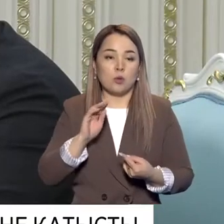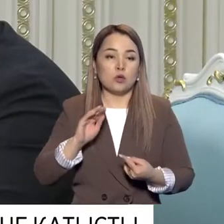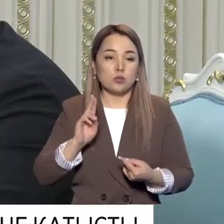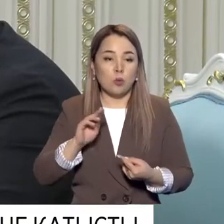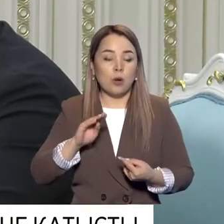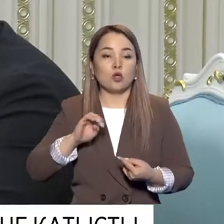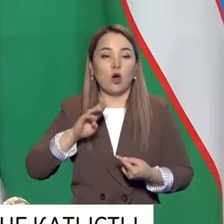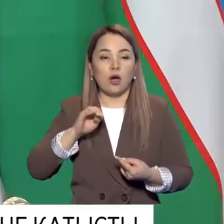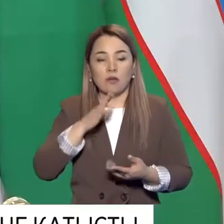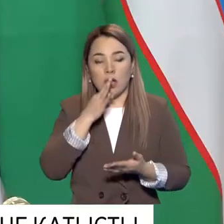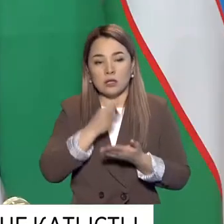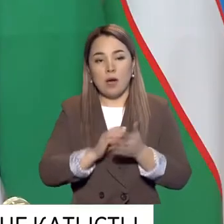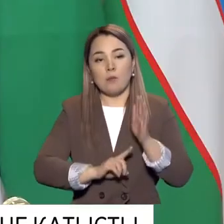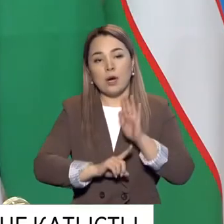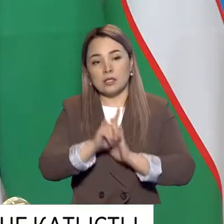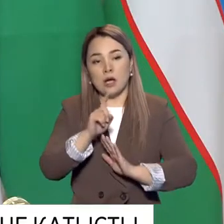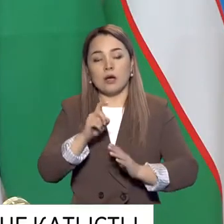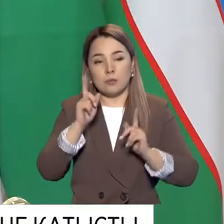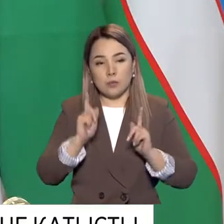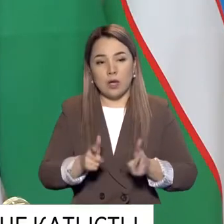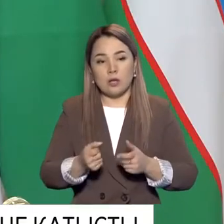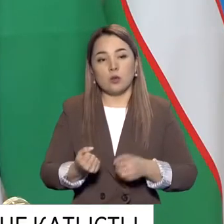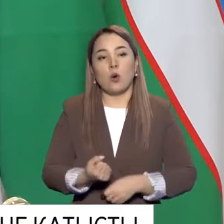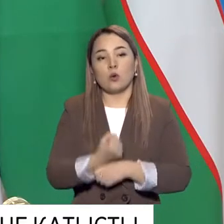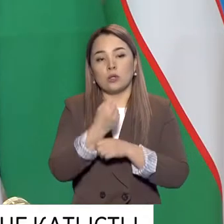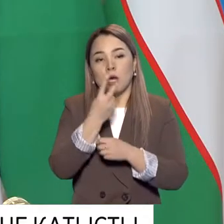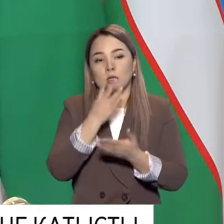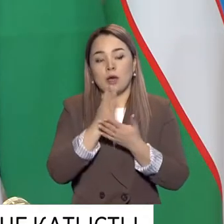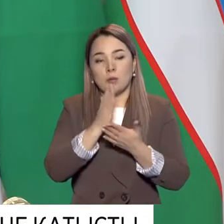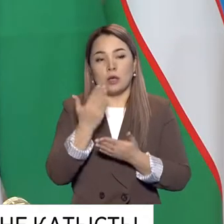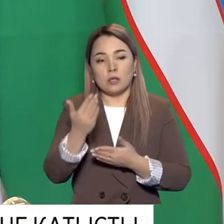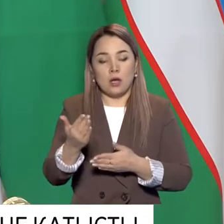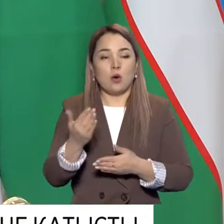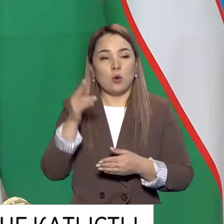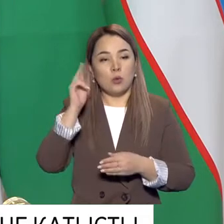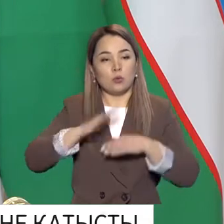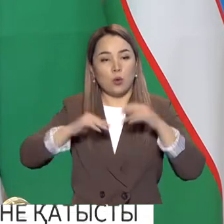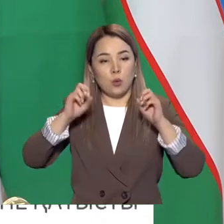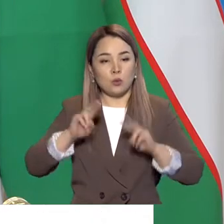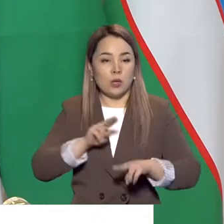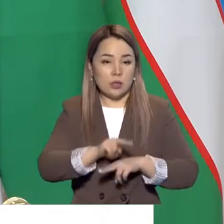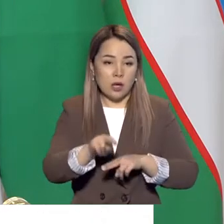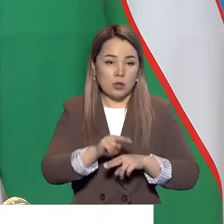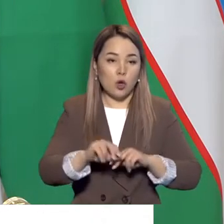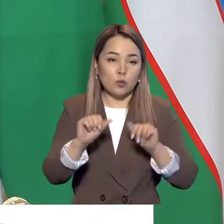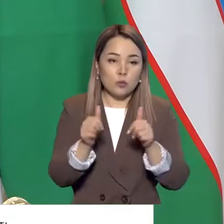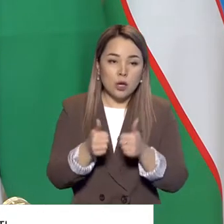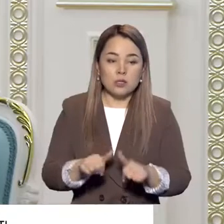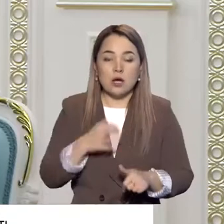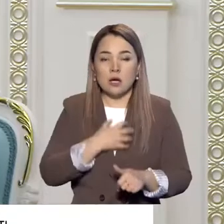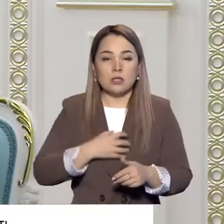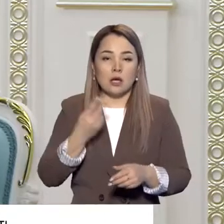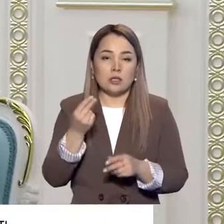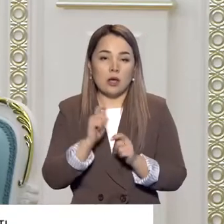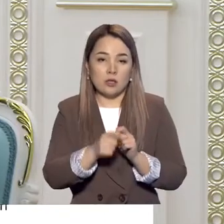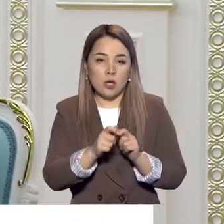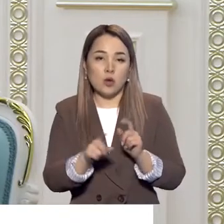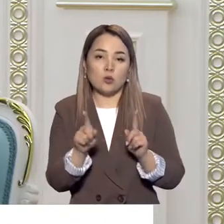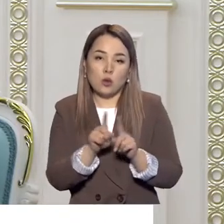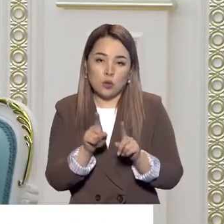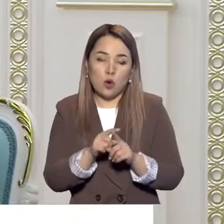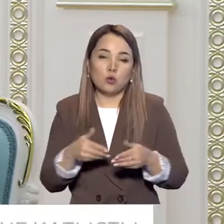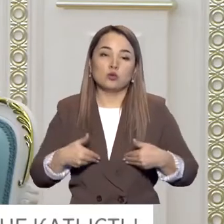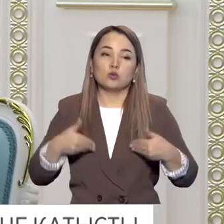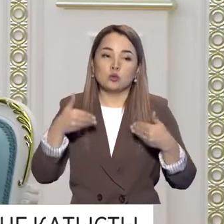бастамаларға қолдау білдірді. Мы благодарны. Сіздің мамандарды оқыту курстарын ұйымдастыру және соған қажетті қаражат бөлу туралы